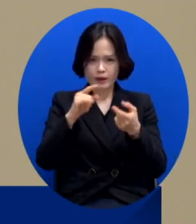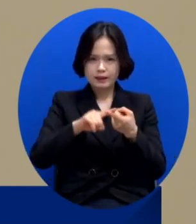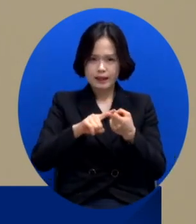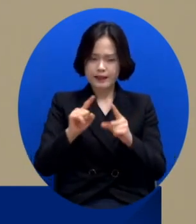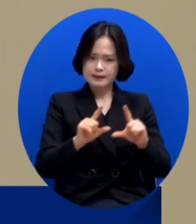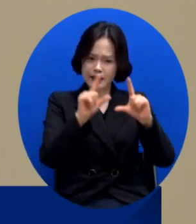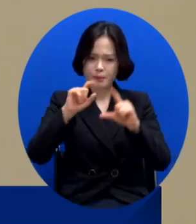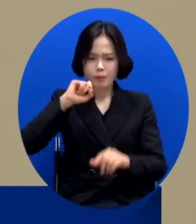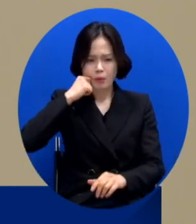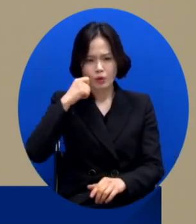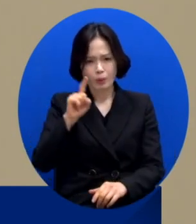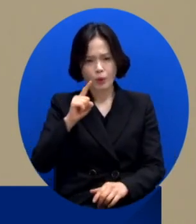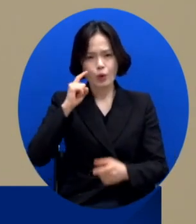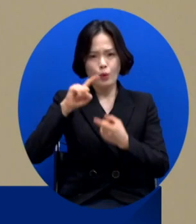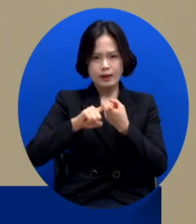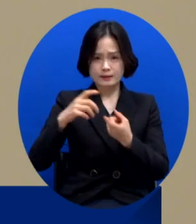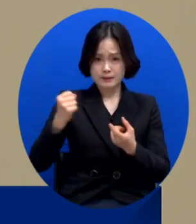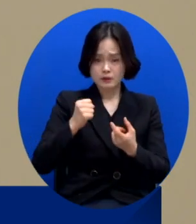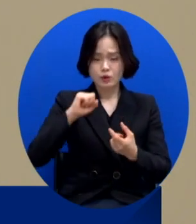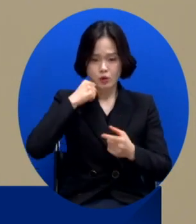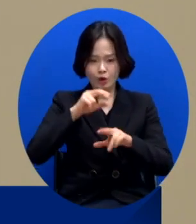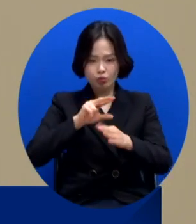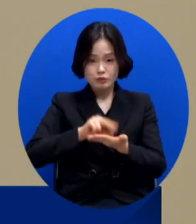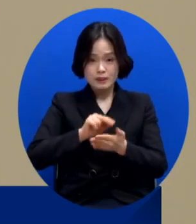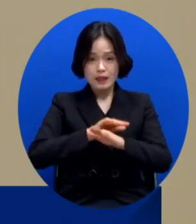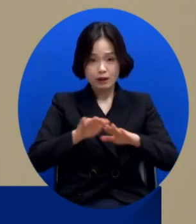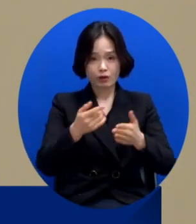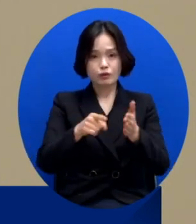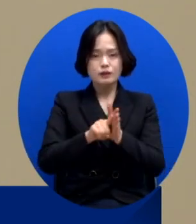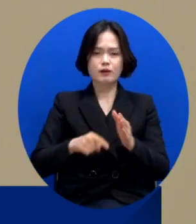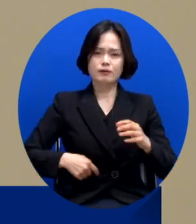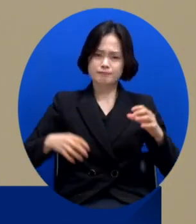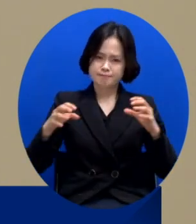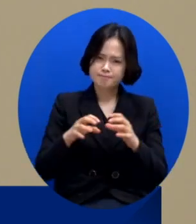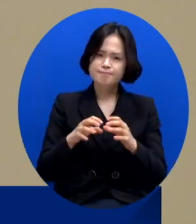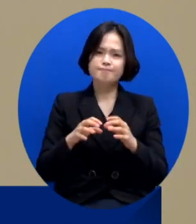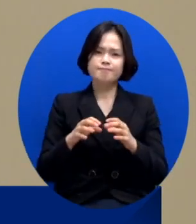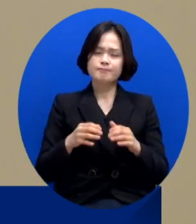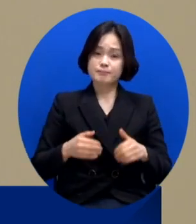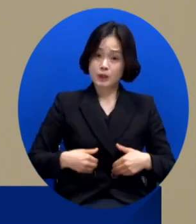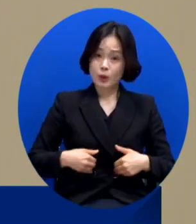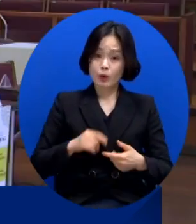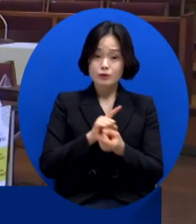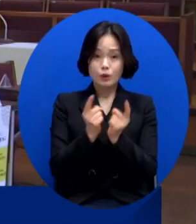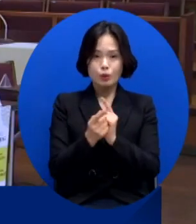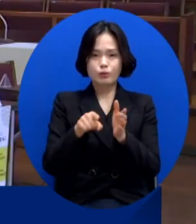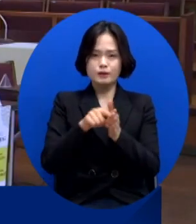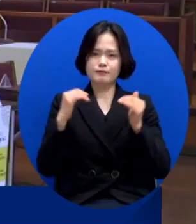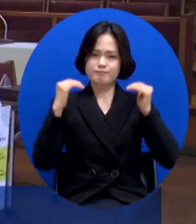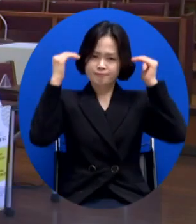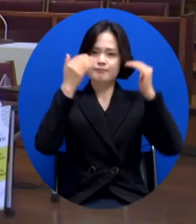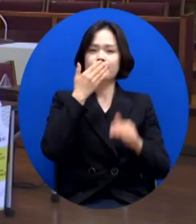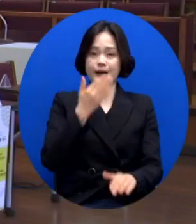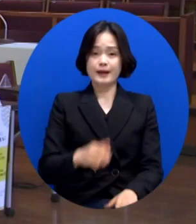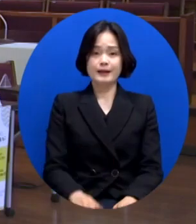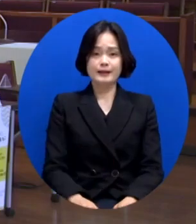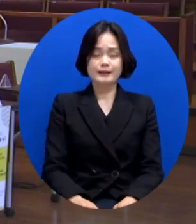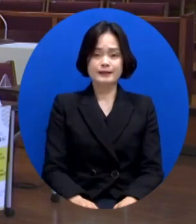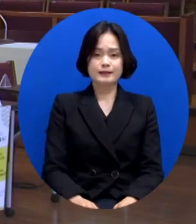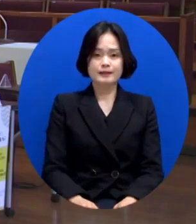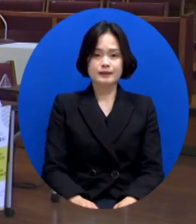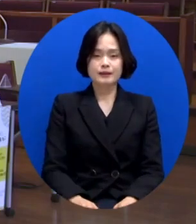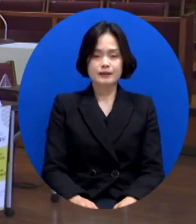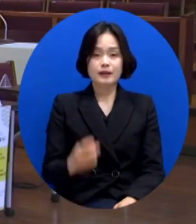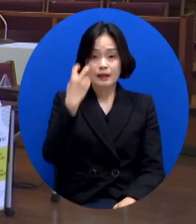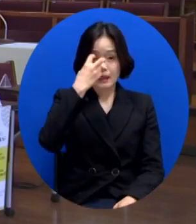가지면서 이런 것들을 좀 해결하는 같이 노력을 하면서 신앙과 좀 더 성숙해질 수 있지 않을까 여 한국계 탐구 센터